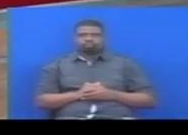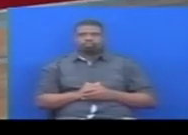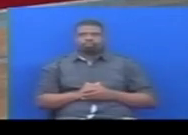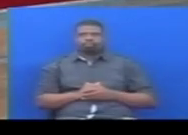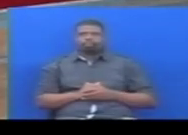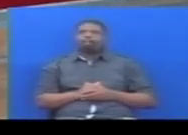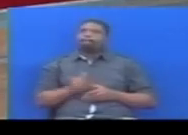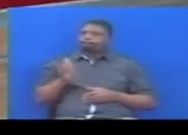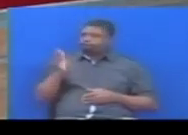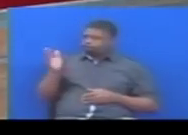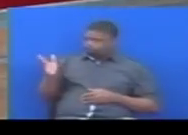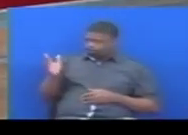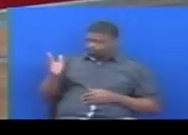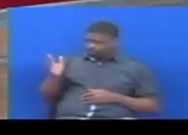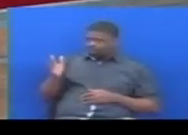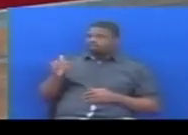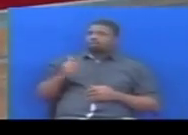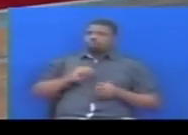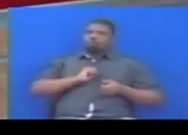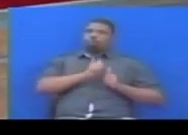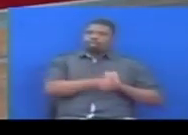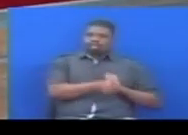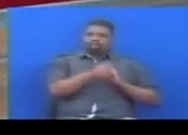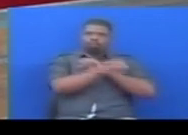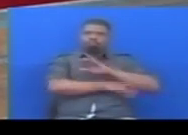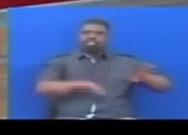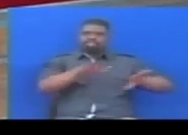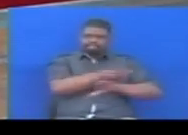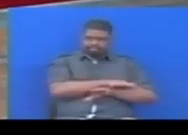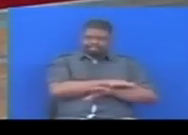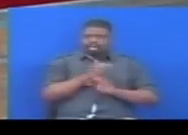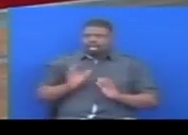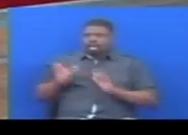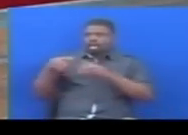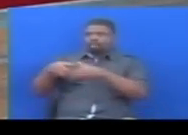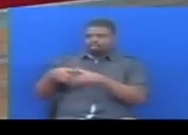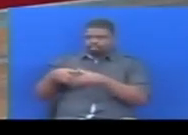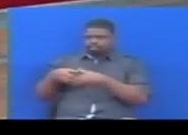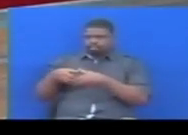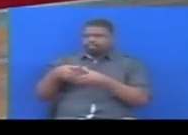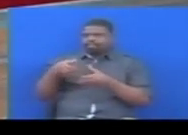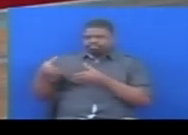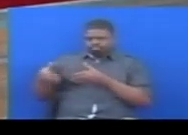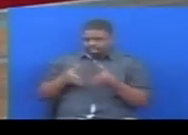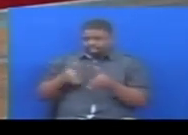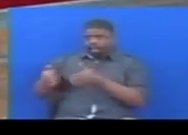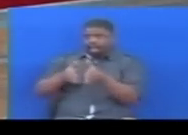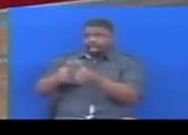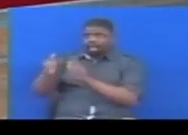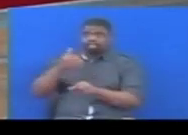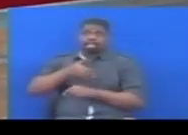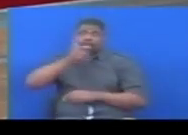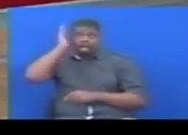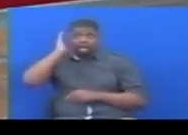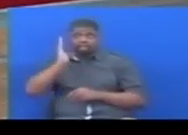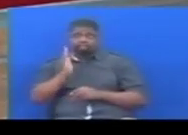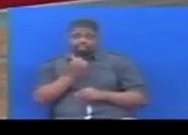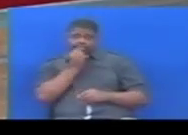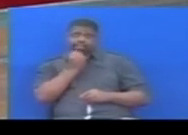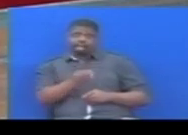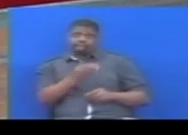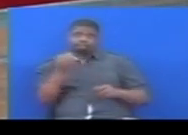Spika, kwa niaba mwenyekiti wa kamati ya kudumu ya hesabu za serikali za mitaa LAC, naomba kuwasilisha mezani taarifa